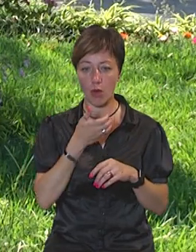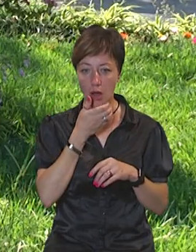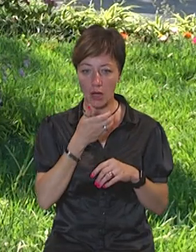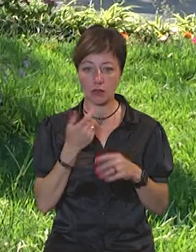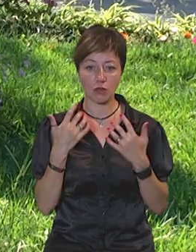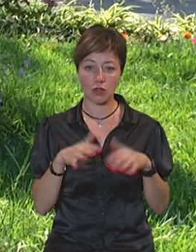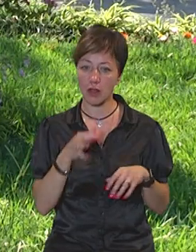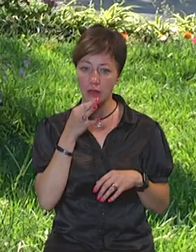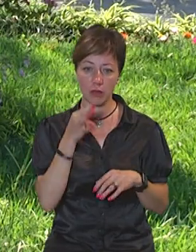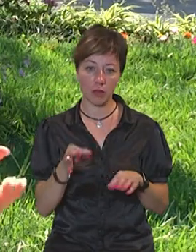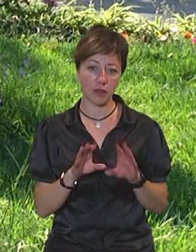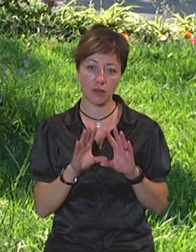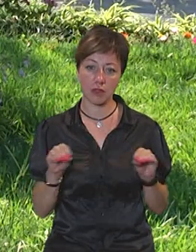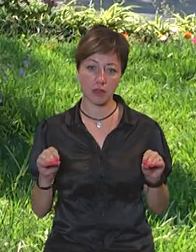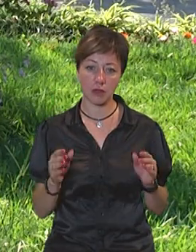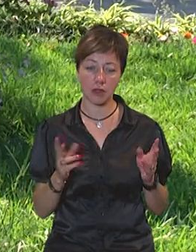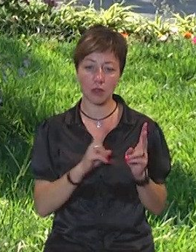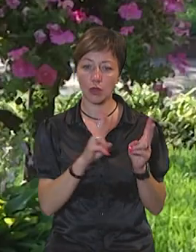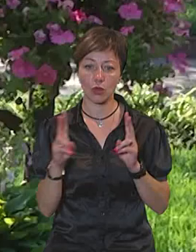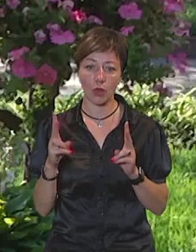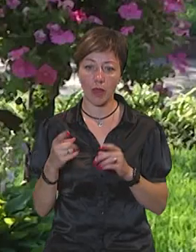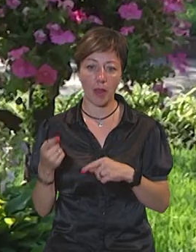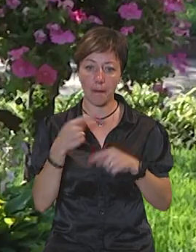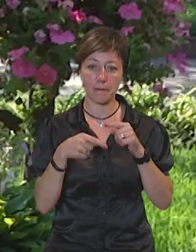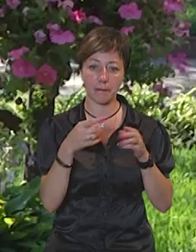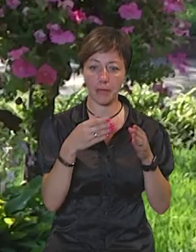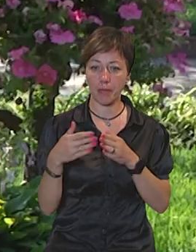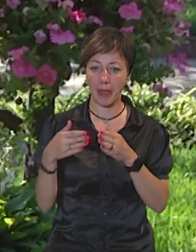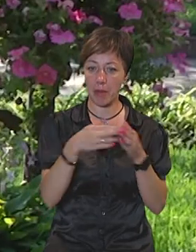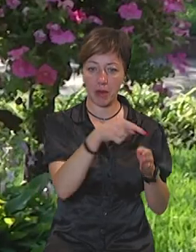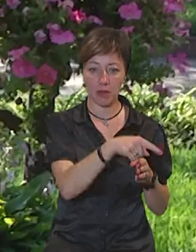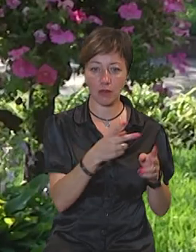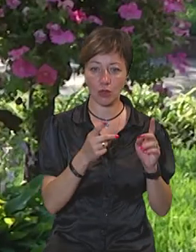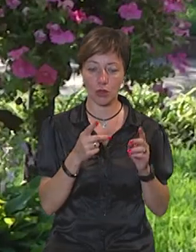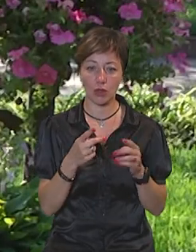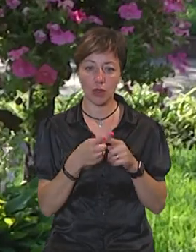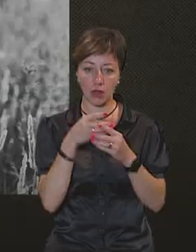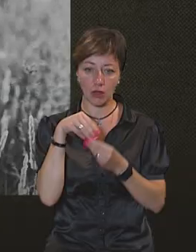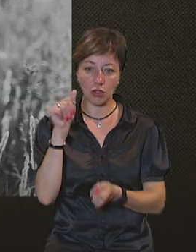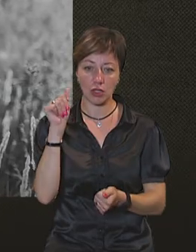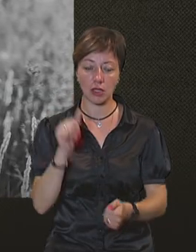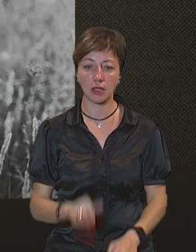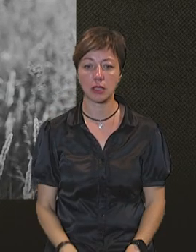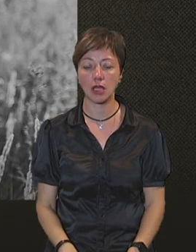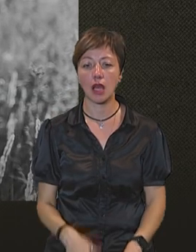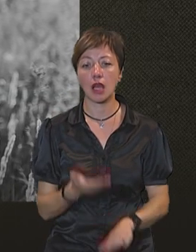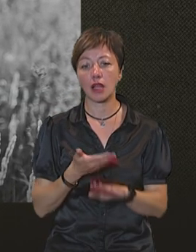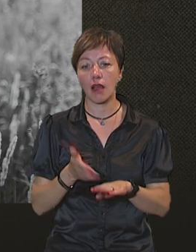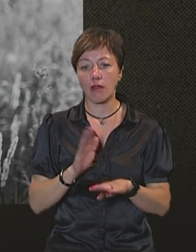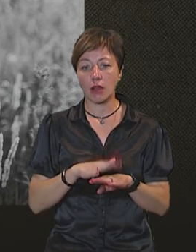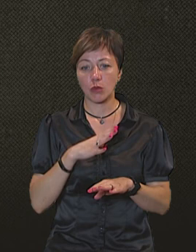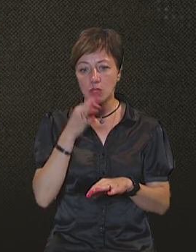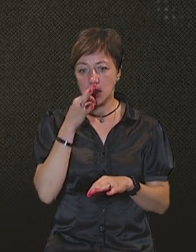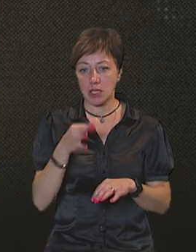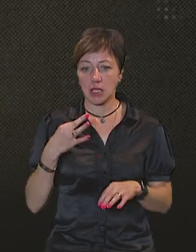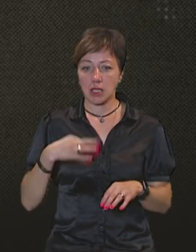він вже не відповів, і все. І, ну, і відповідно, ніхто не приплив. І от вони як просто як розчинилися. Найважче, каже, було сказати